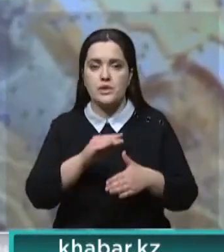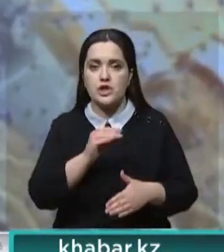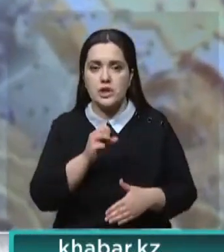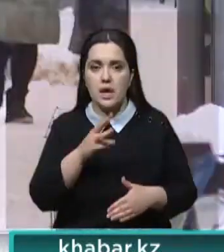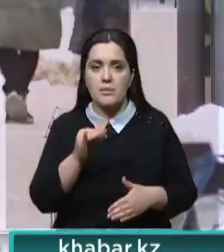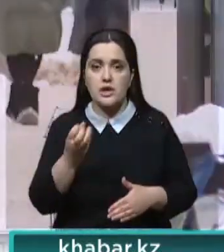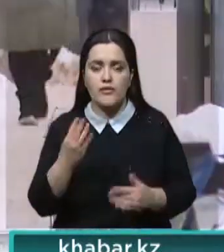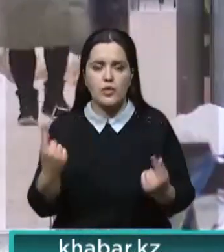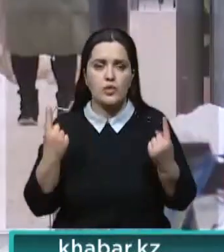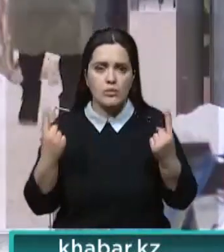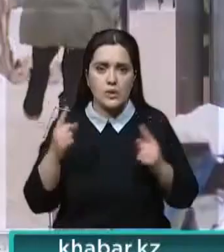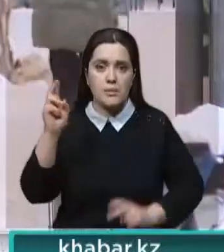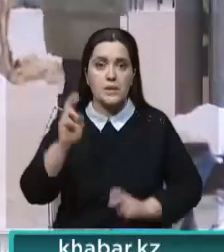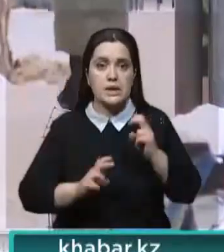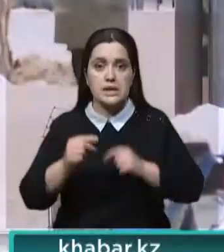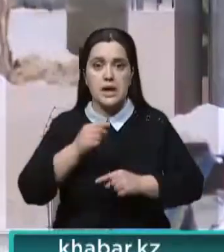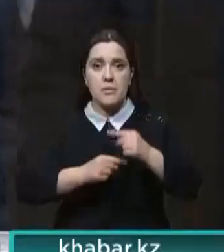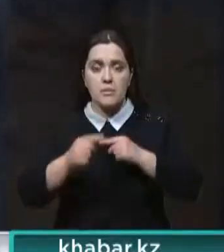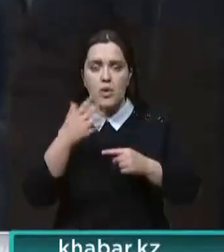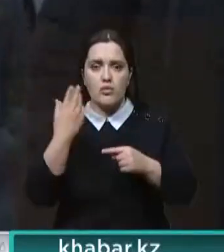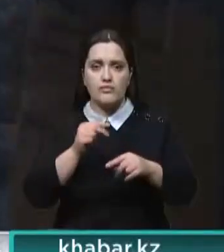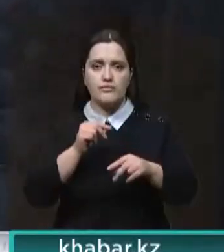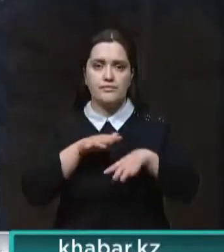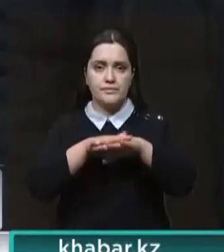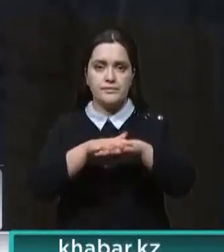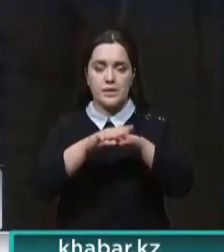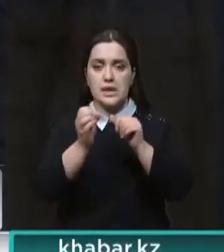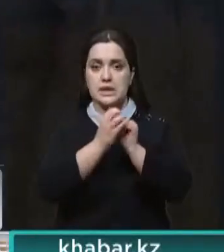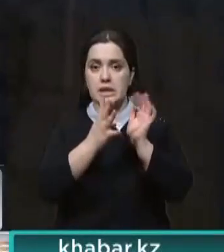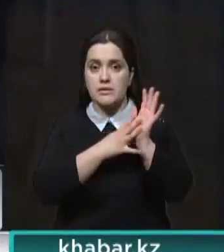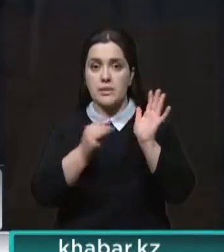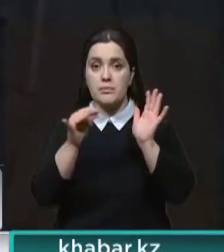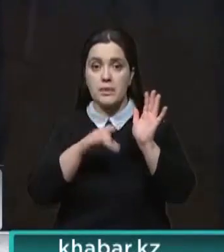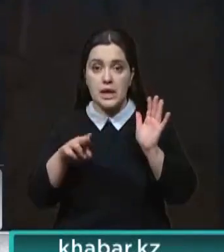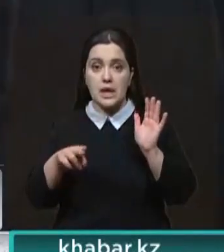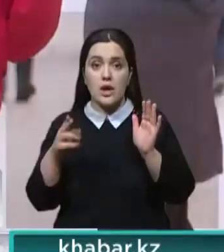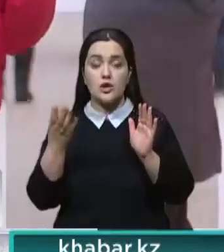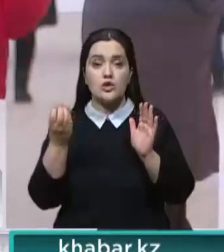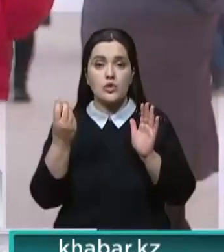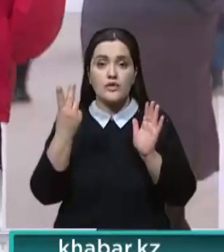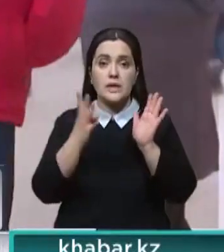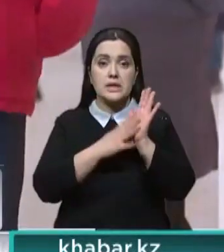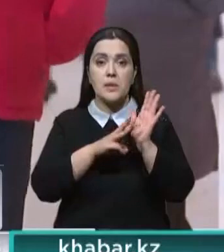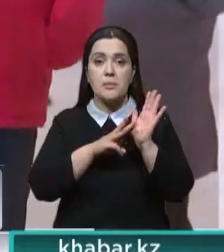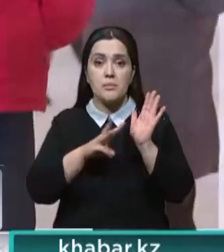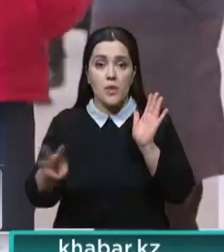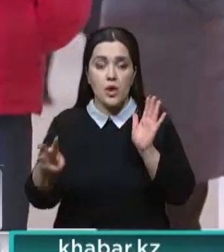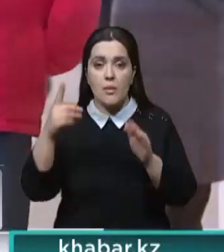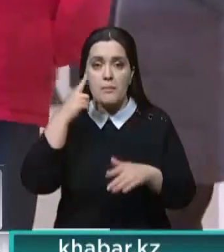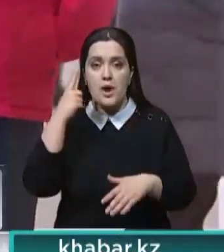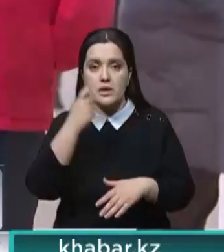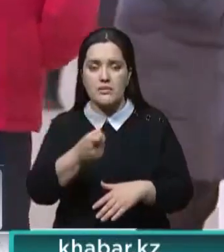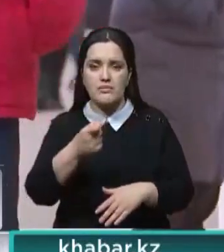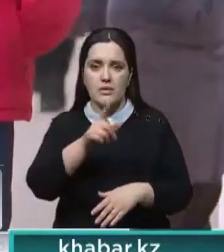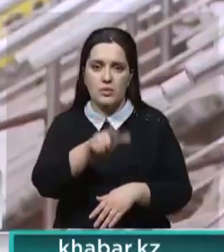крупные предприятия и бизнесмены перечислили порядка 19 миллиардов. По последним данным, еще 29 миллионов тенге